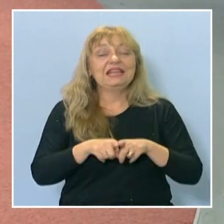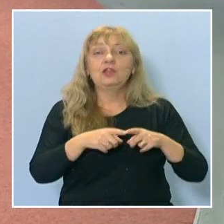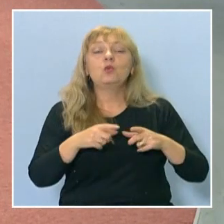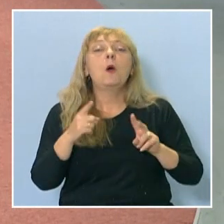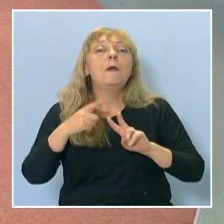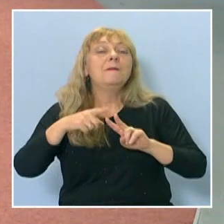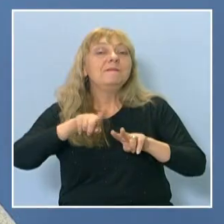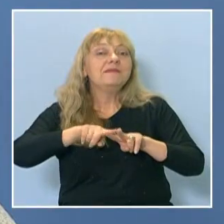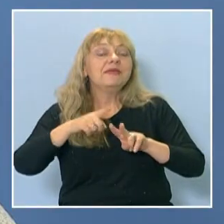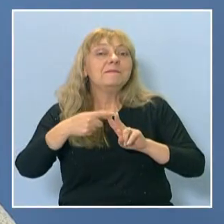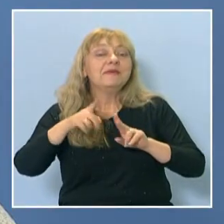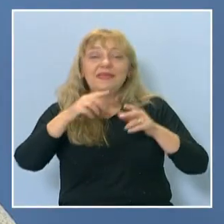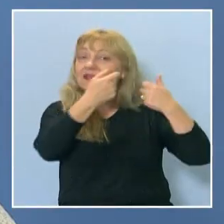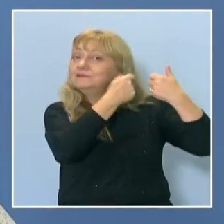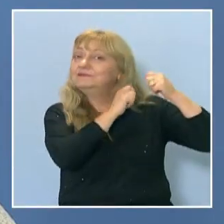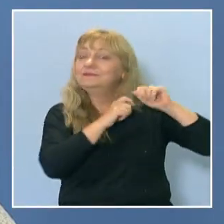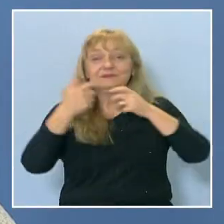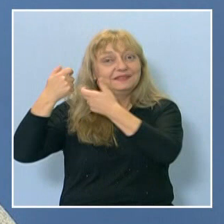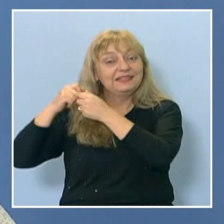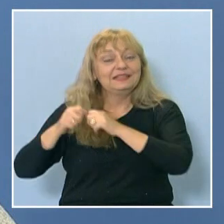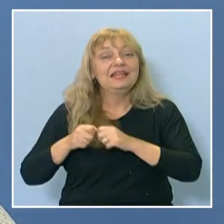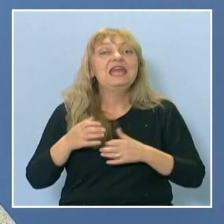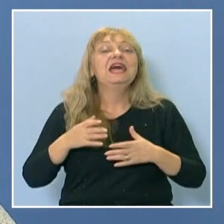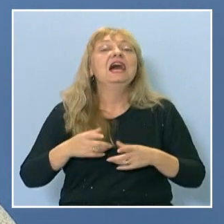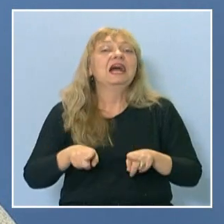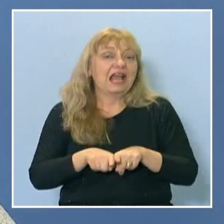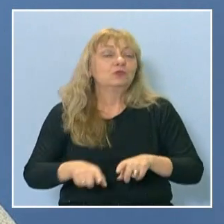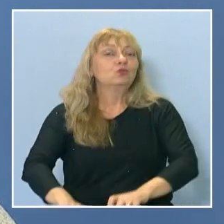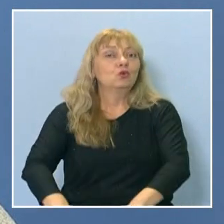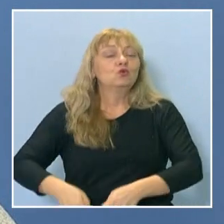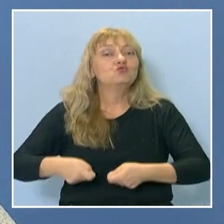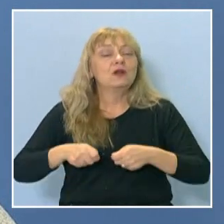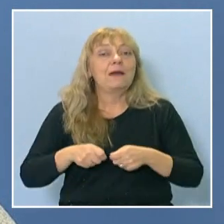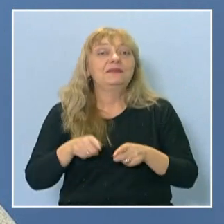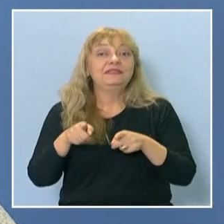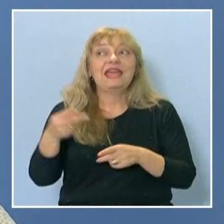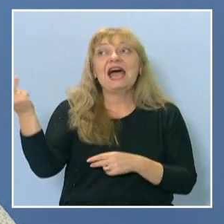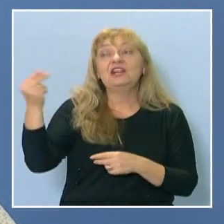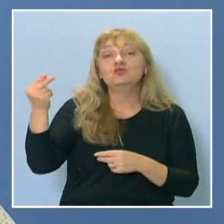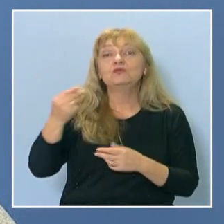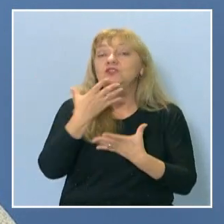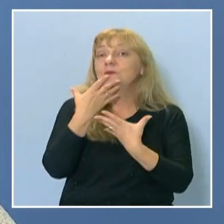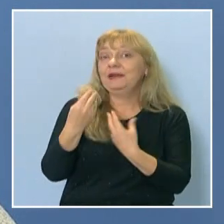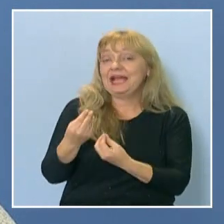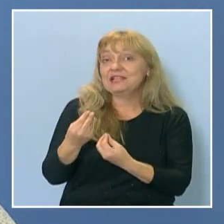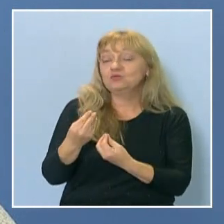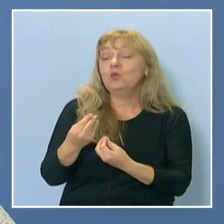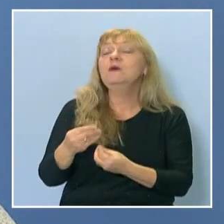едно момиченце, Ивет се казва, тя рисува прекрасно. Нейната задача беше да направи портрет на Пипи.